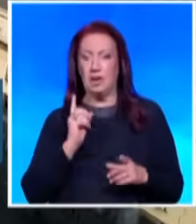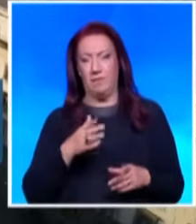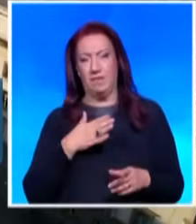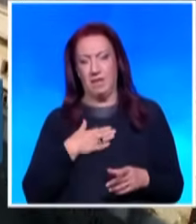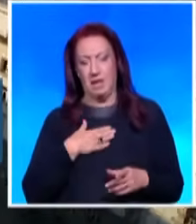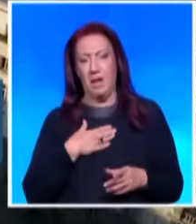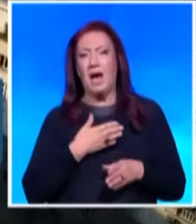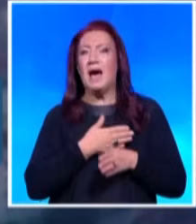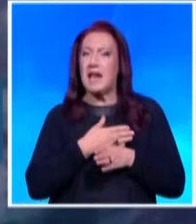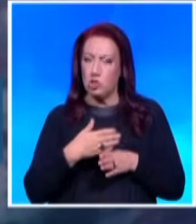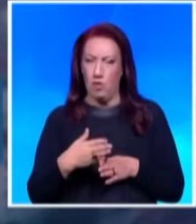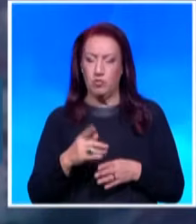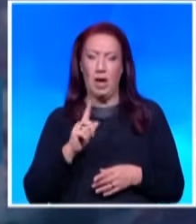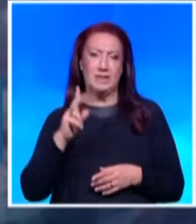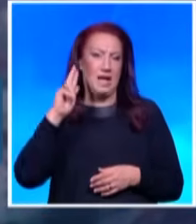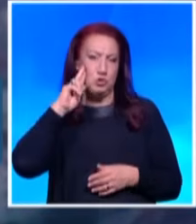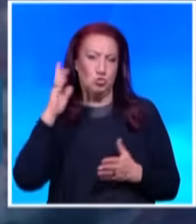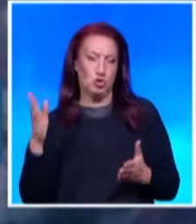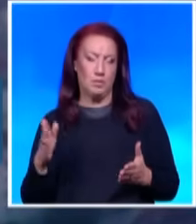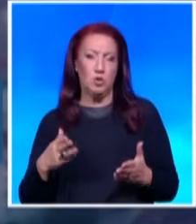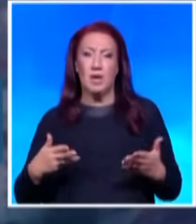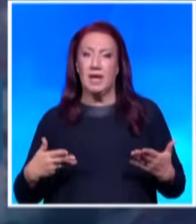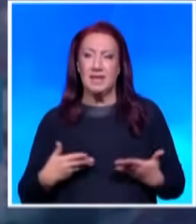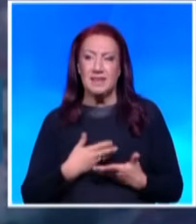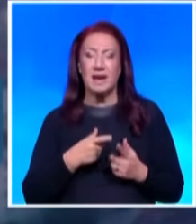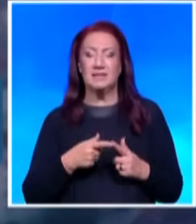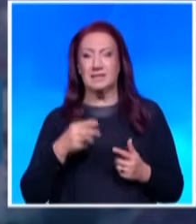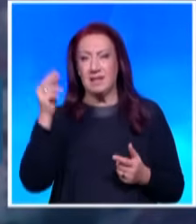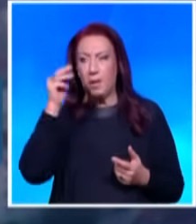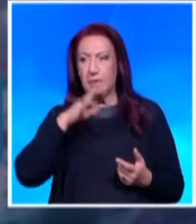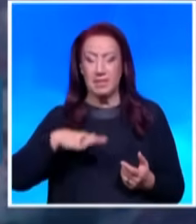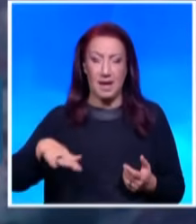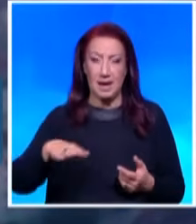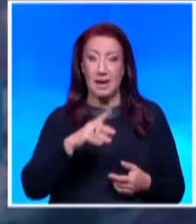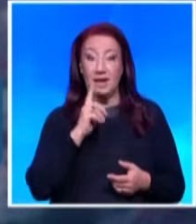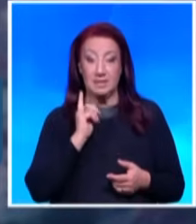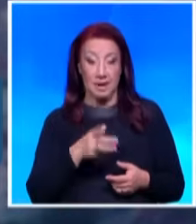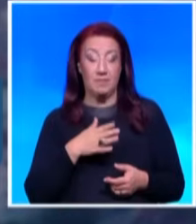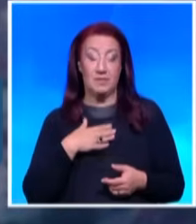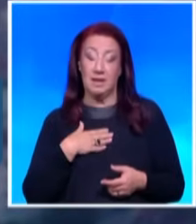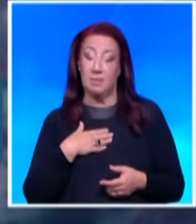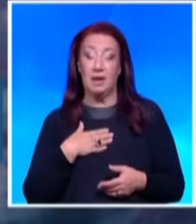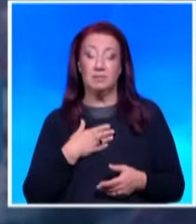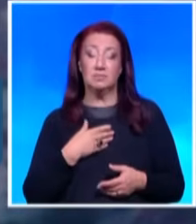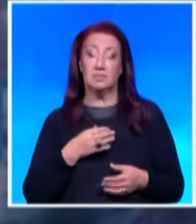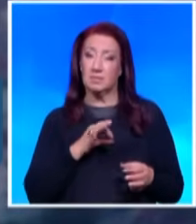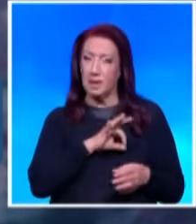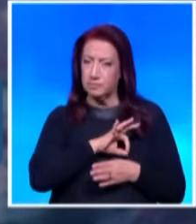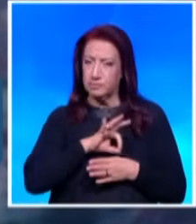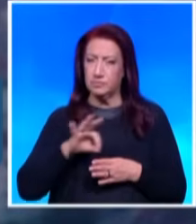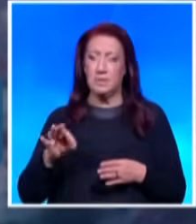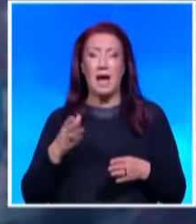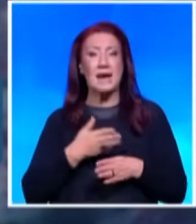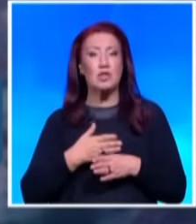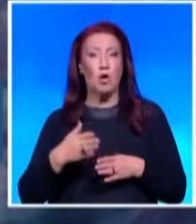България. Интерес на държавата би трябвало да има редовно правителство. Дали не се налагат определени промени, включително